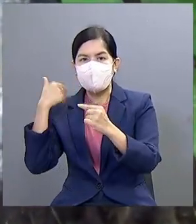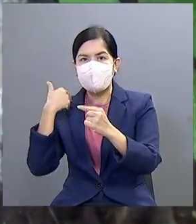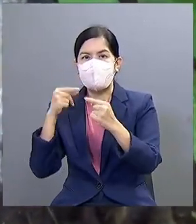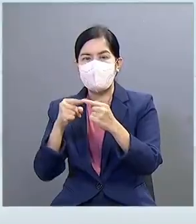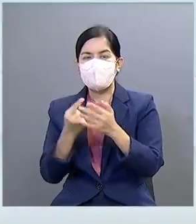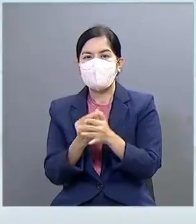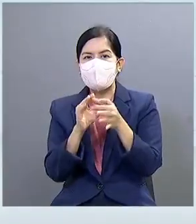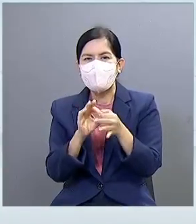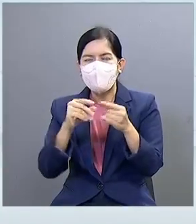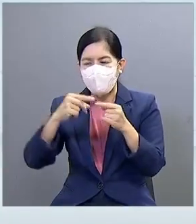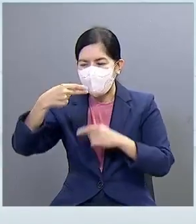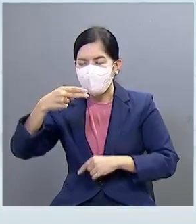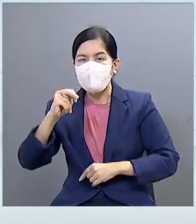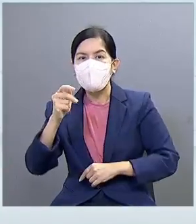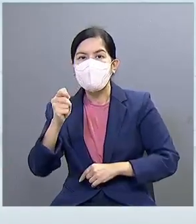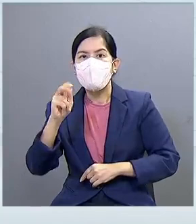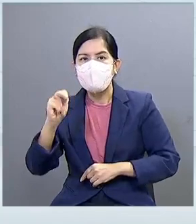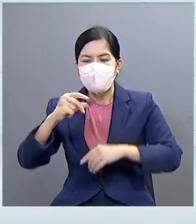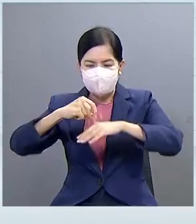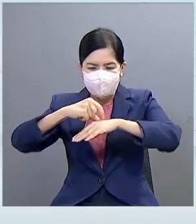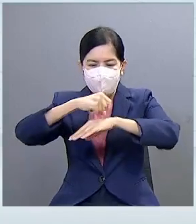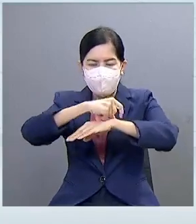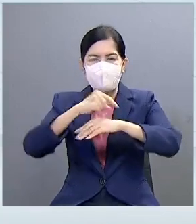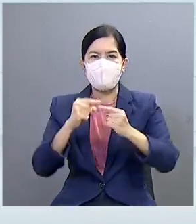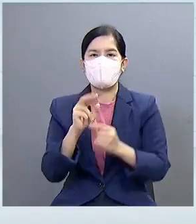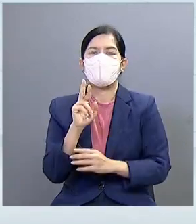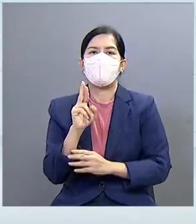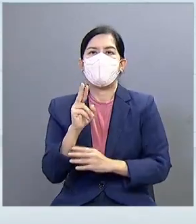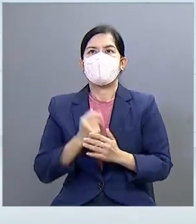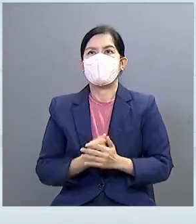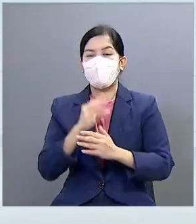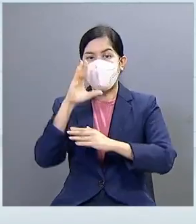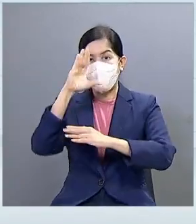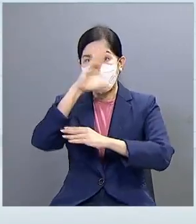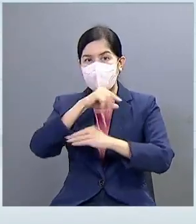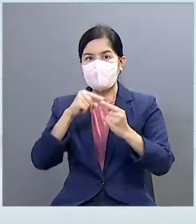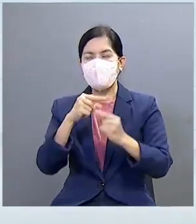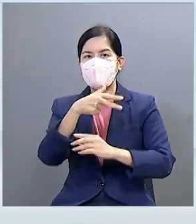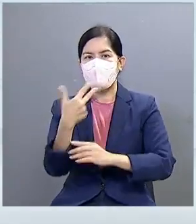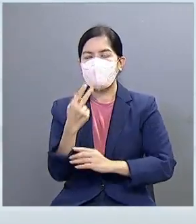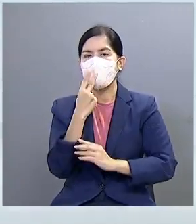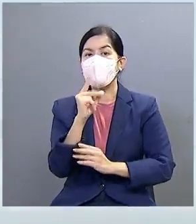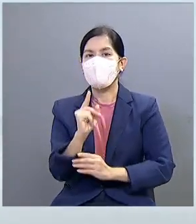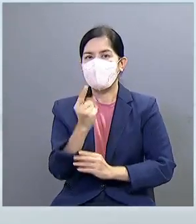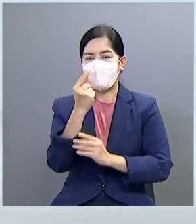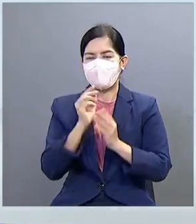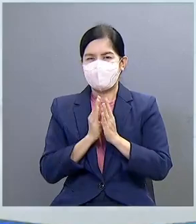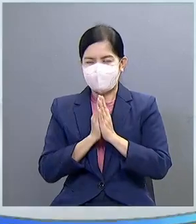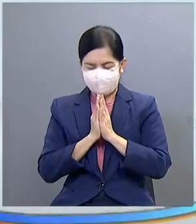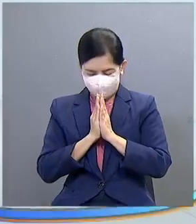อนค่ะกลับมาติดตามรายงานสภาพอากาศได้ใหม่ในช่วงข่าวค่ำมิติใหม่ทั่วไทยเวลาก่อน 14:00 น.สวัสดีค่ะ